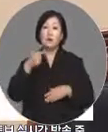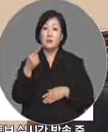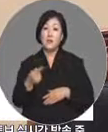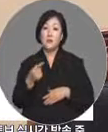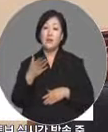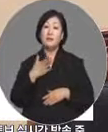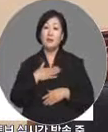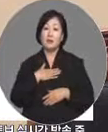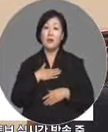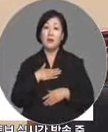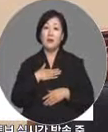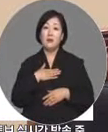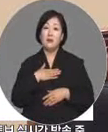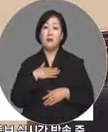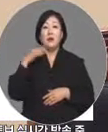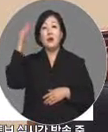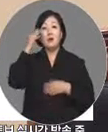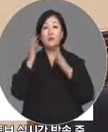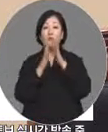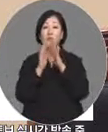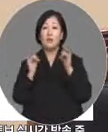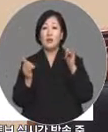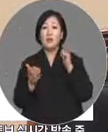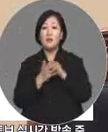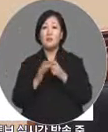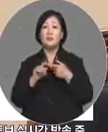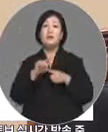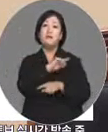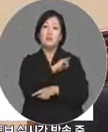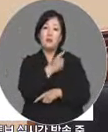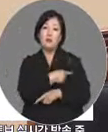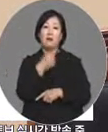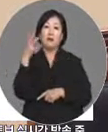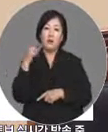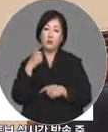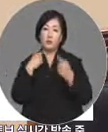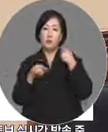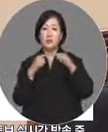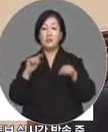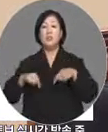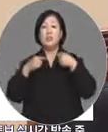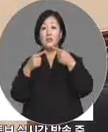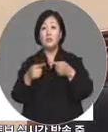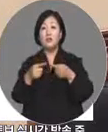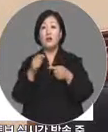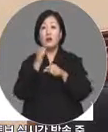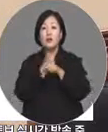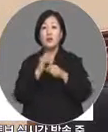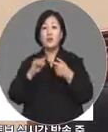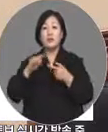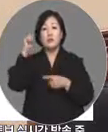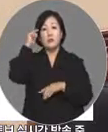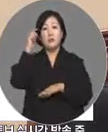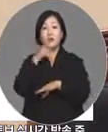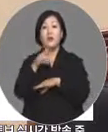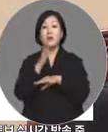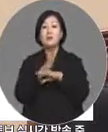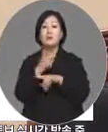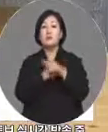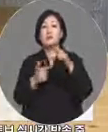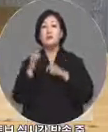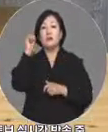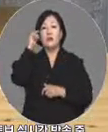이 대한민국의 국민으로서 선거권을 행사를 해서 이제 정치에 관여를 할 수 있게 됐구나 하면서 이런 생각을 하게